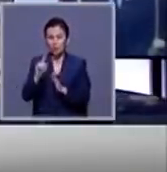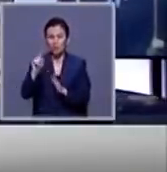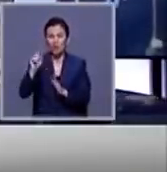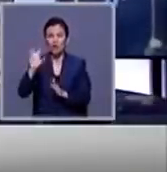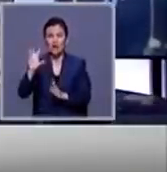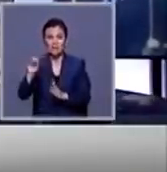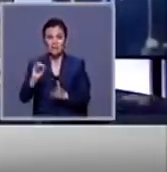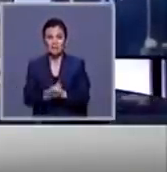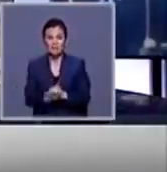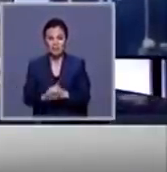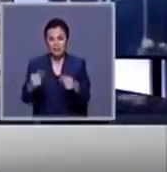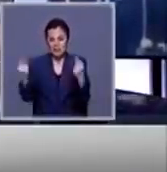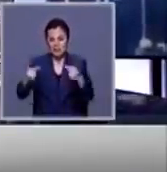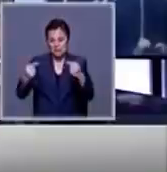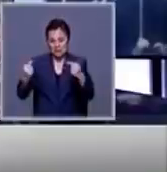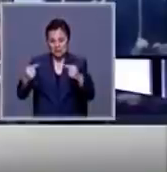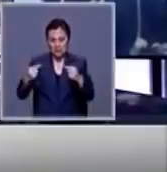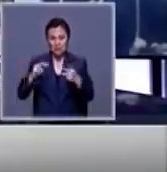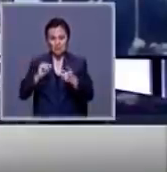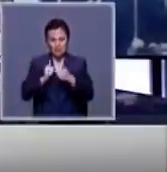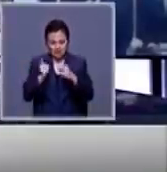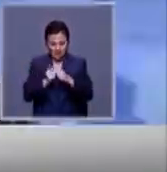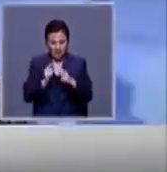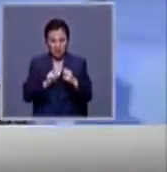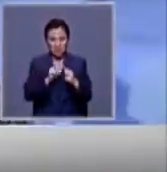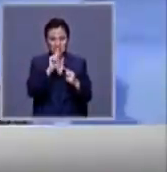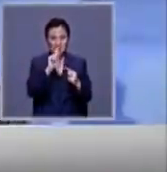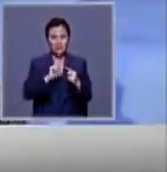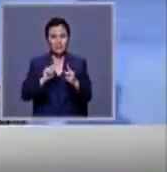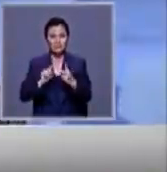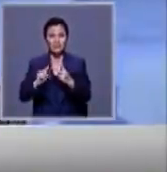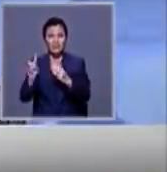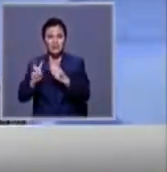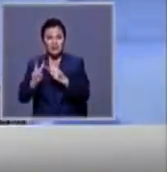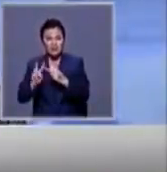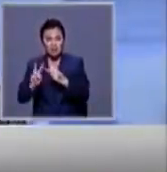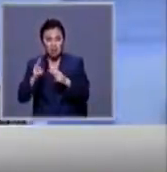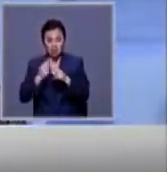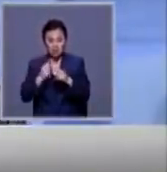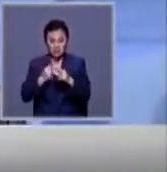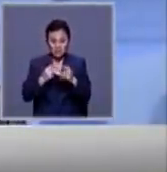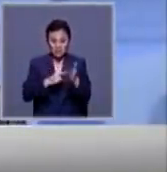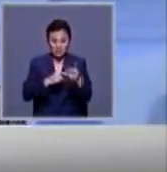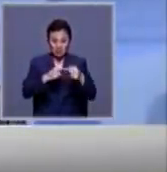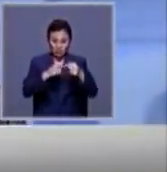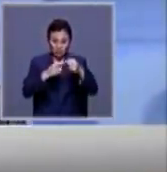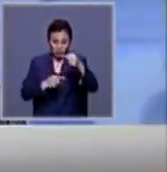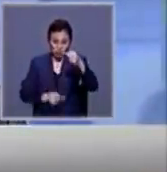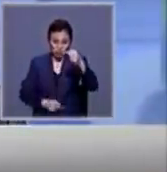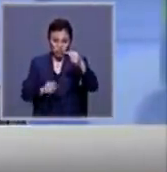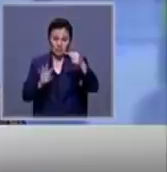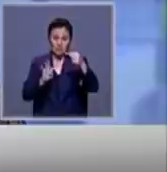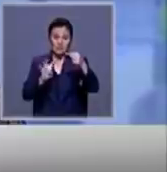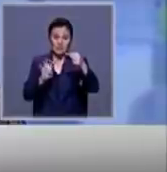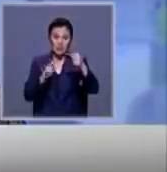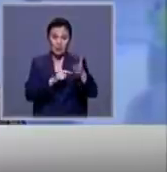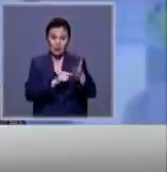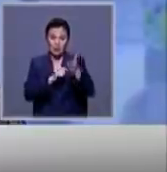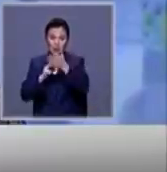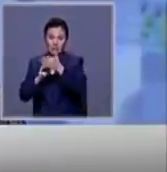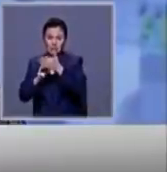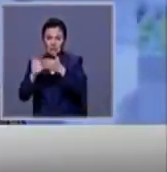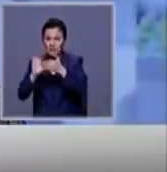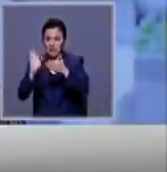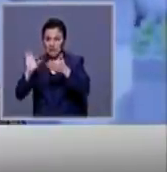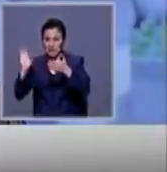คือจะเถียงกันเยอะอันที่1อันที่2รายชื่อที่ส่งให้คสช.เลือก400คนแล้วบอกเลือกเหลือ194